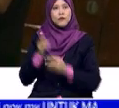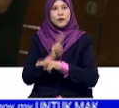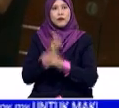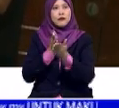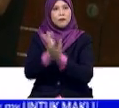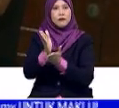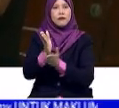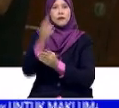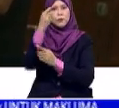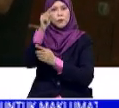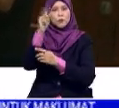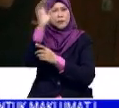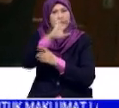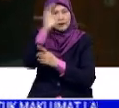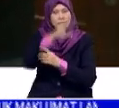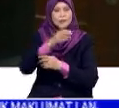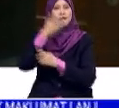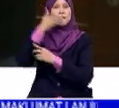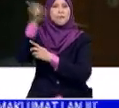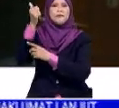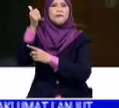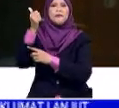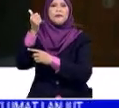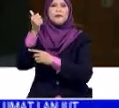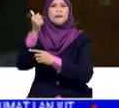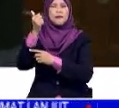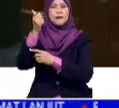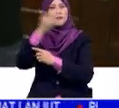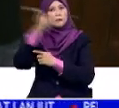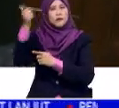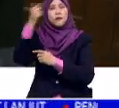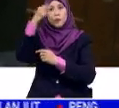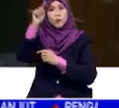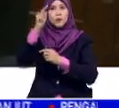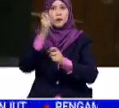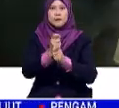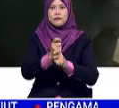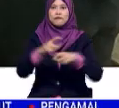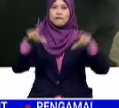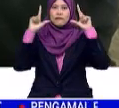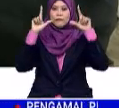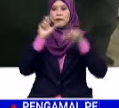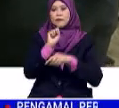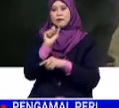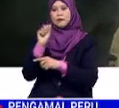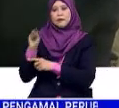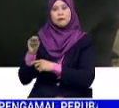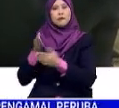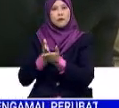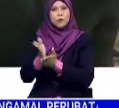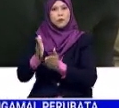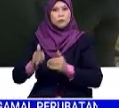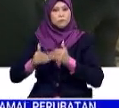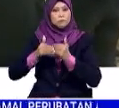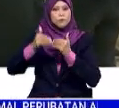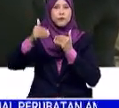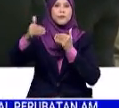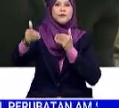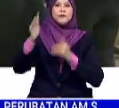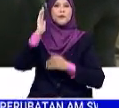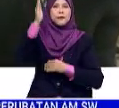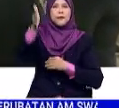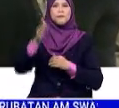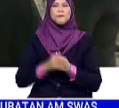diberi untuk cuba mencari yang terbaik daripada yang terbaik dalam usaha mengekalkan martabat SEM untuk terus bergerak ke hadapan.